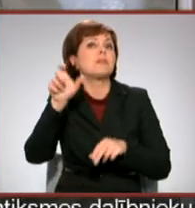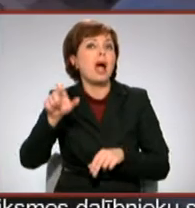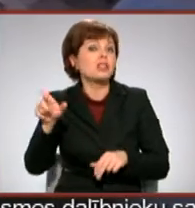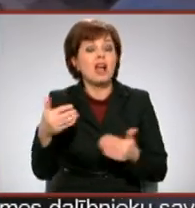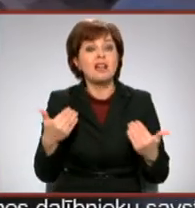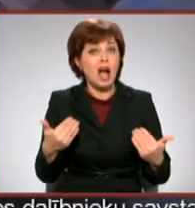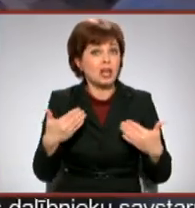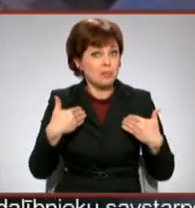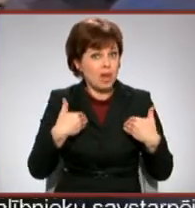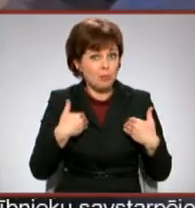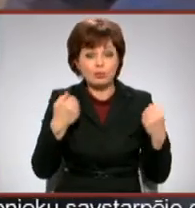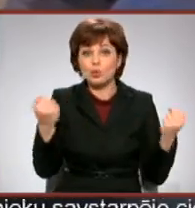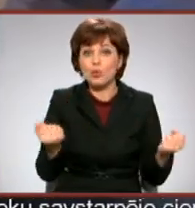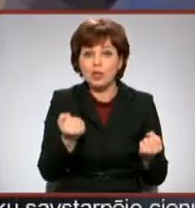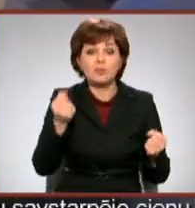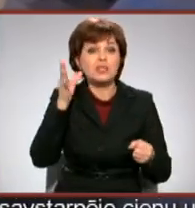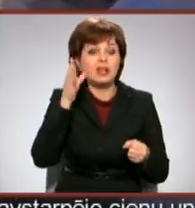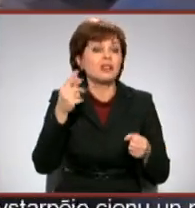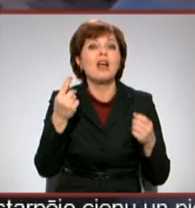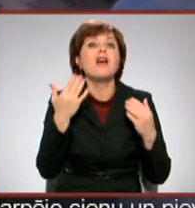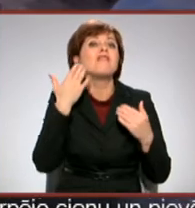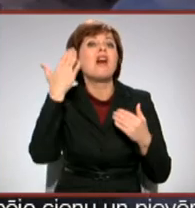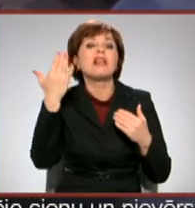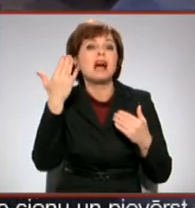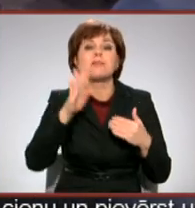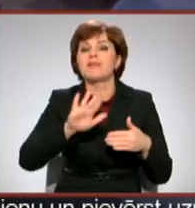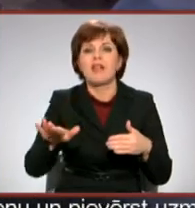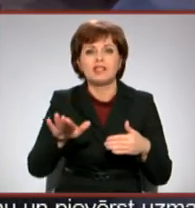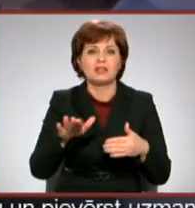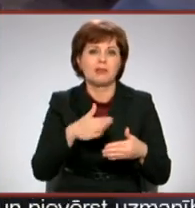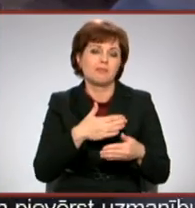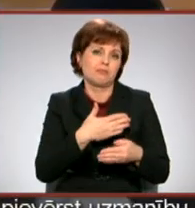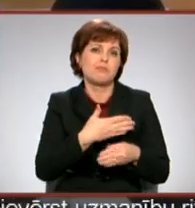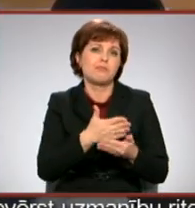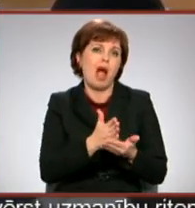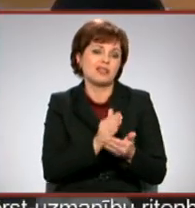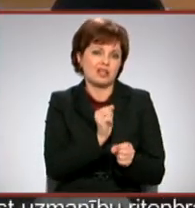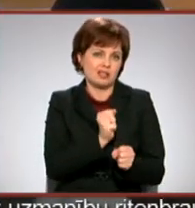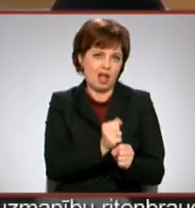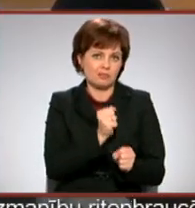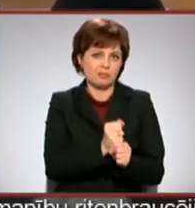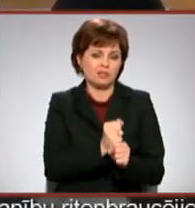šobrīd nodarboties ar zinātni ir fanātisms, nevis maizes darbs. Dacis Ribocka, Zani Dāle, Artis Supe, Ogres televīzija.